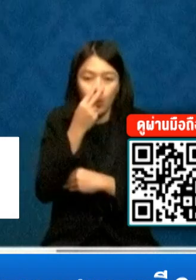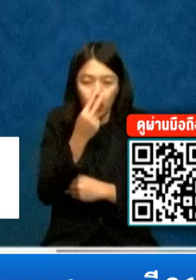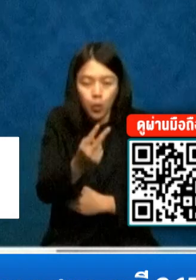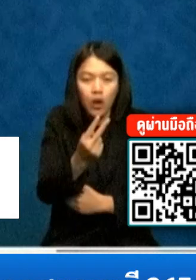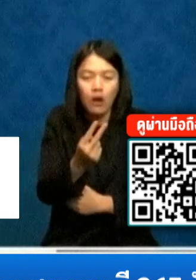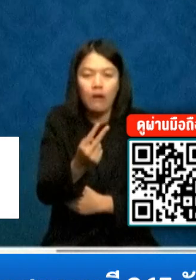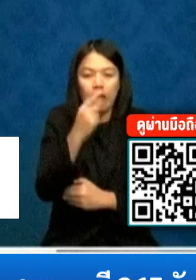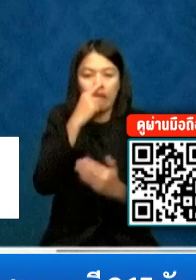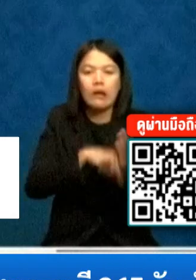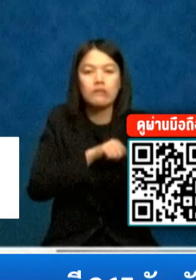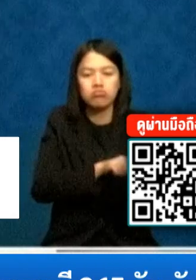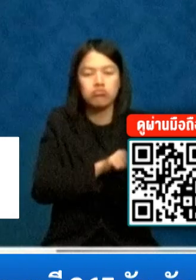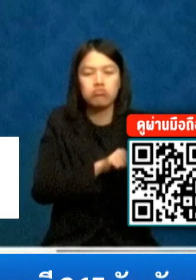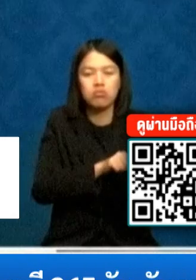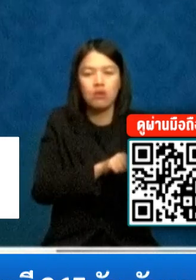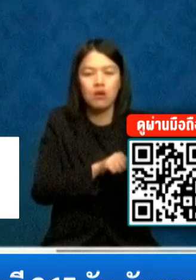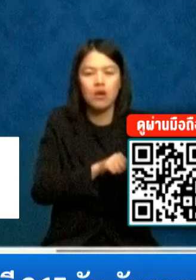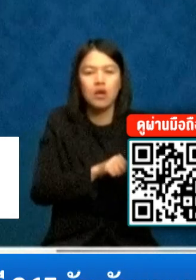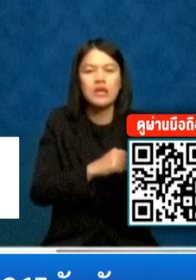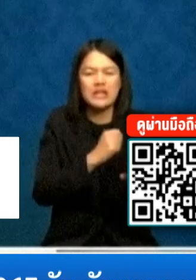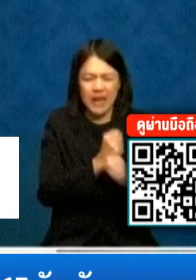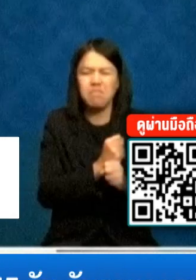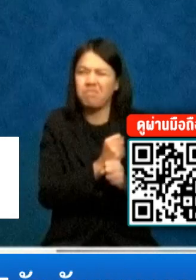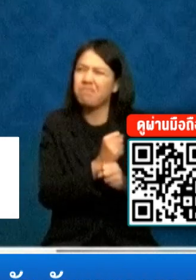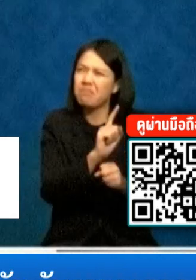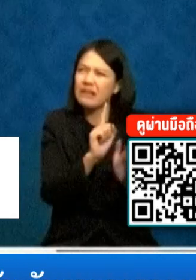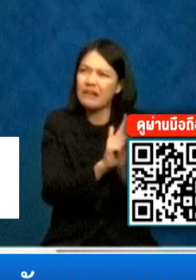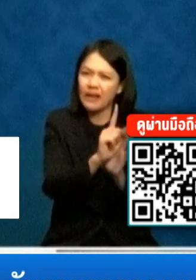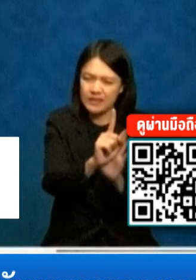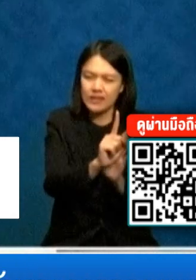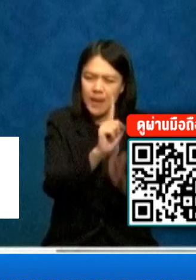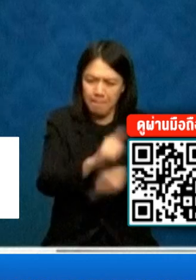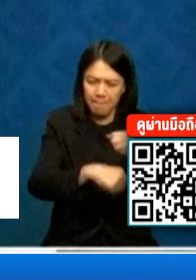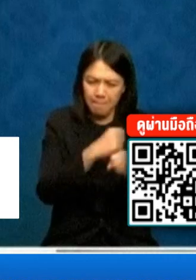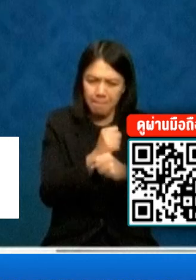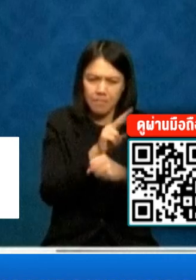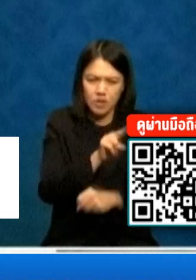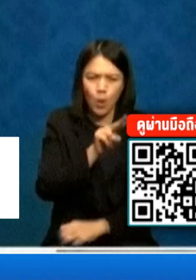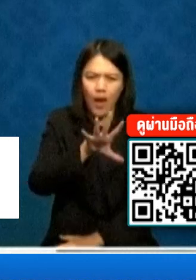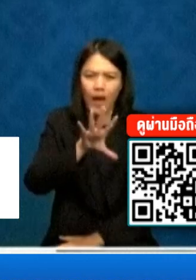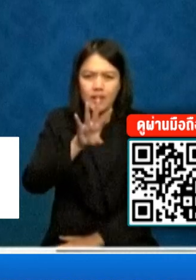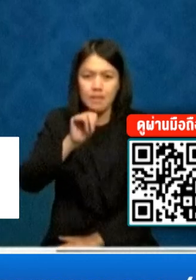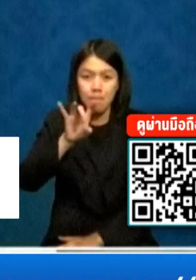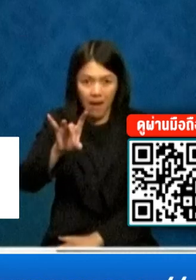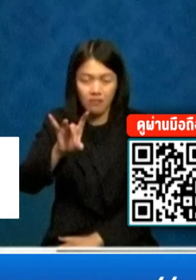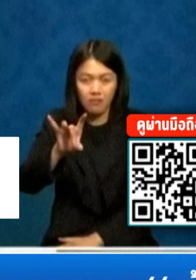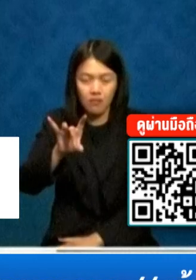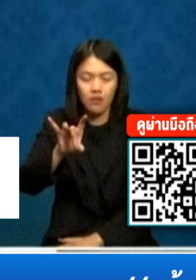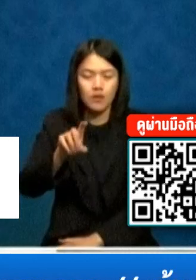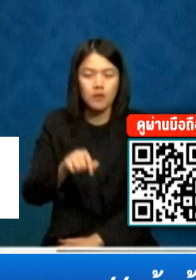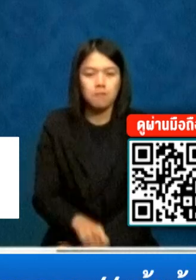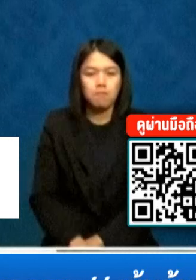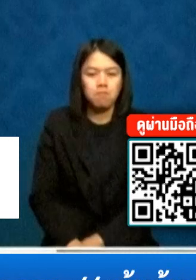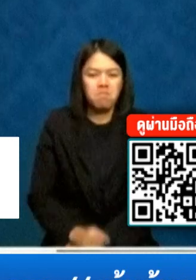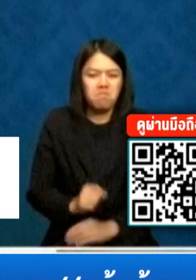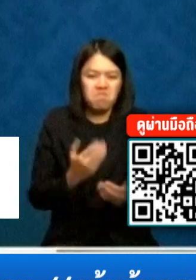าประเทศไทยครับเคยทำได้ครั้งหนึ่งนะครับในปีพ.ศ.2548เราสามารถ